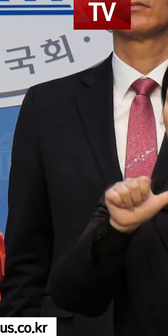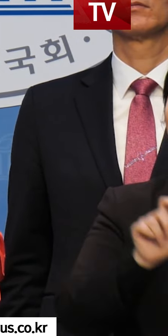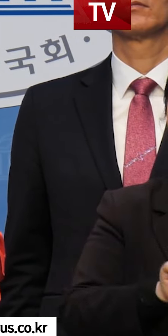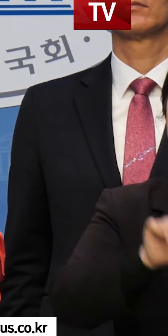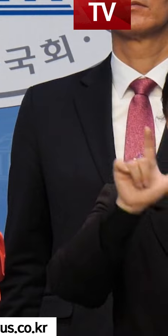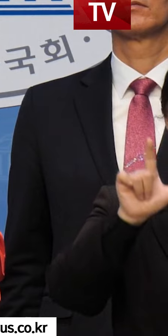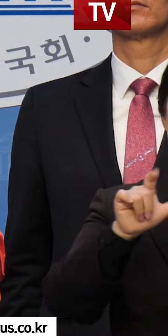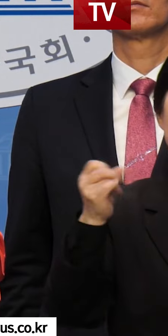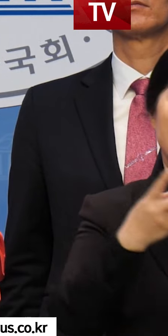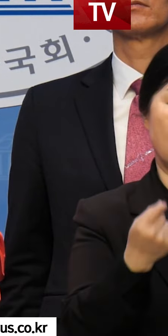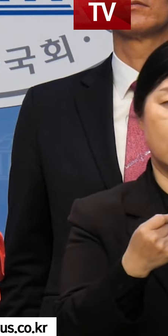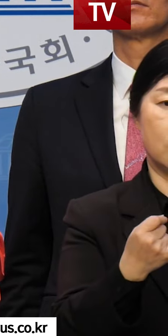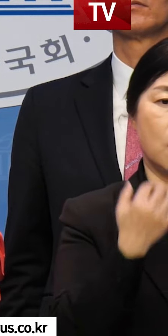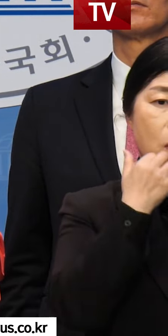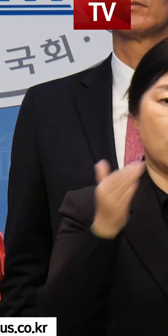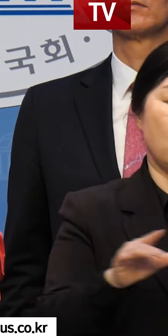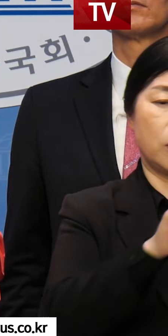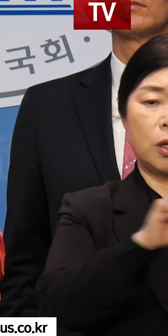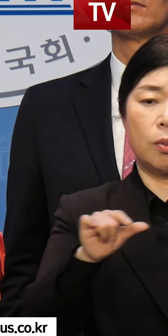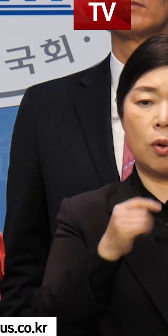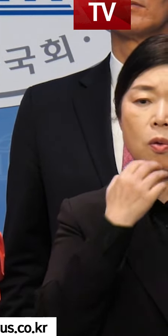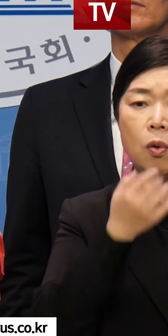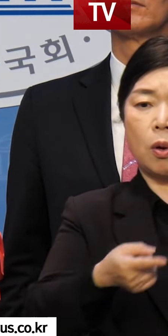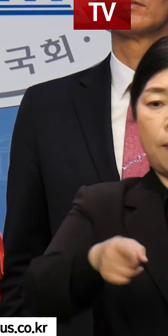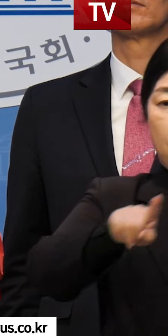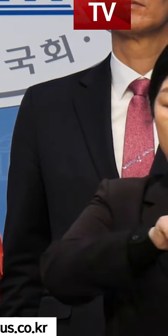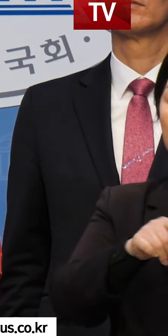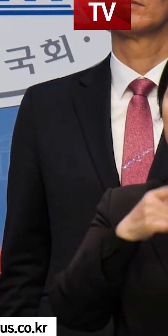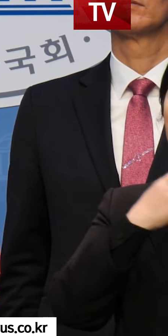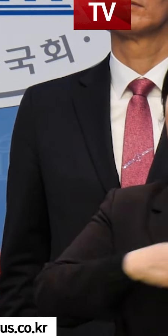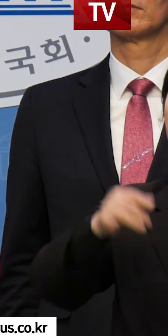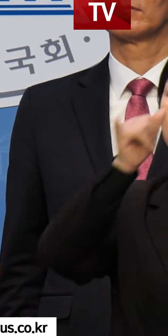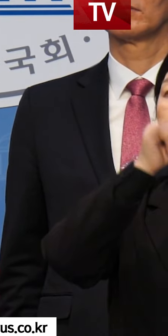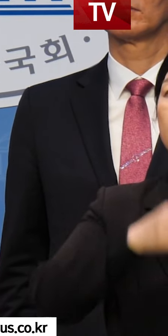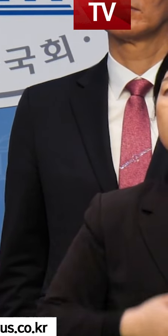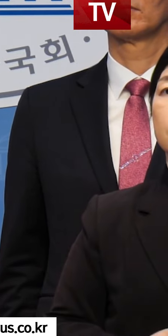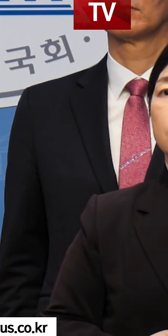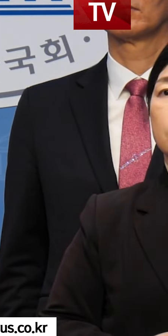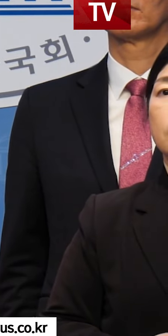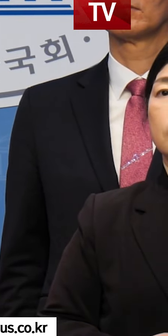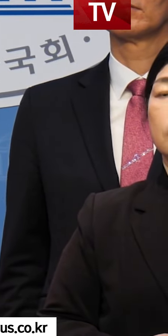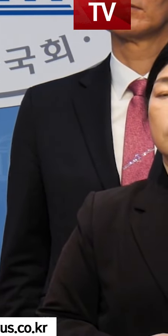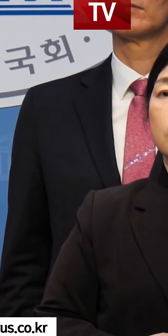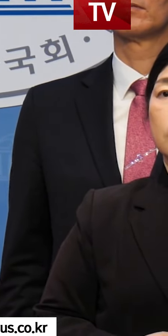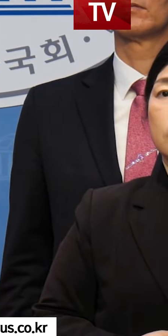1995년에도 경기도 일부 지역이 서울에 편입된 적이 있습니다.